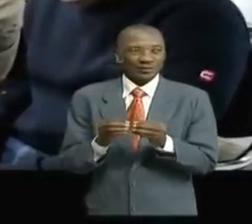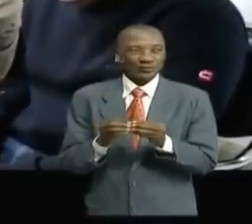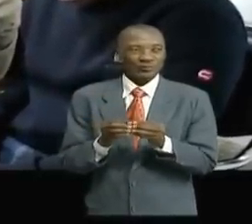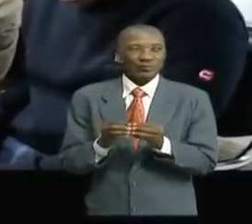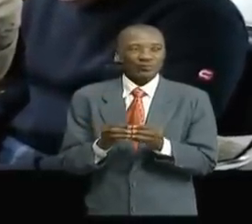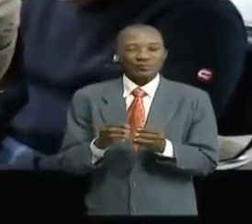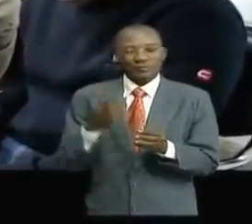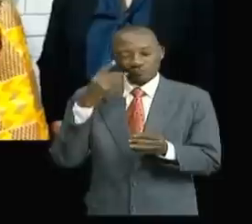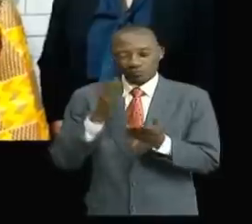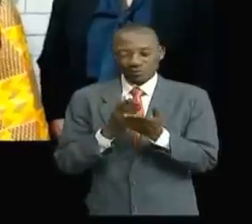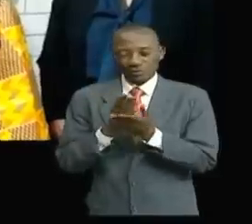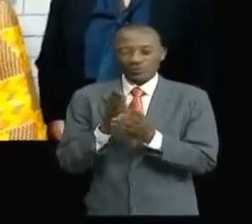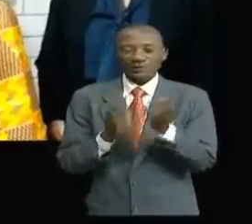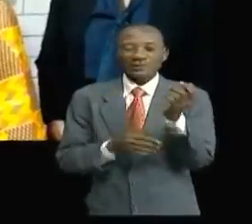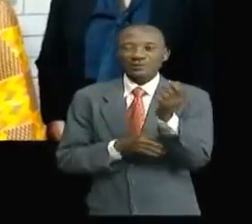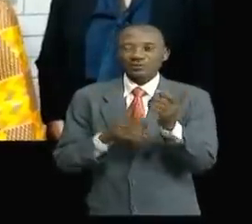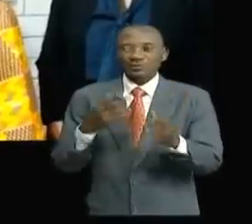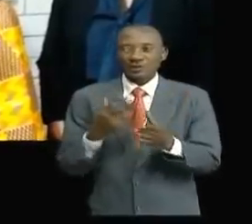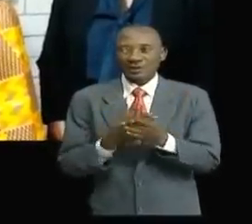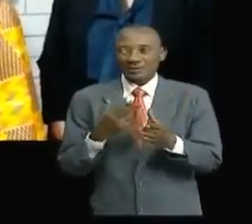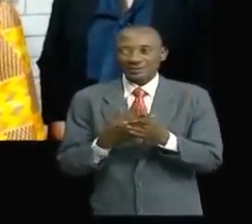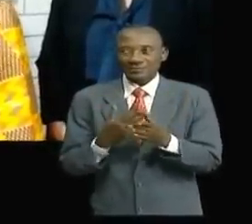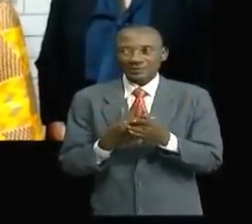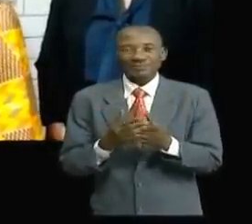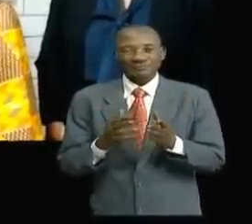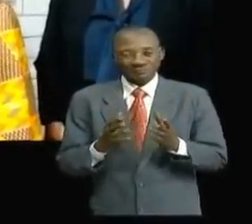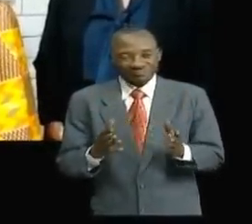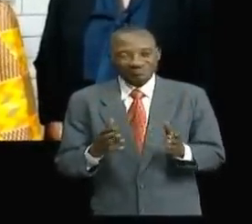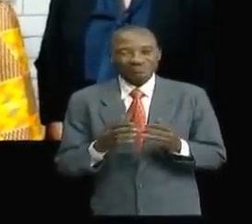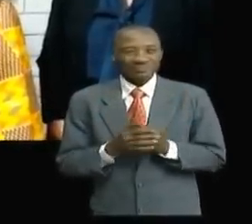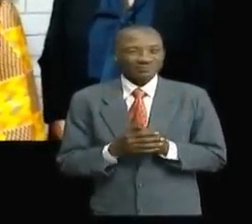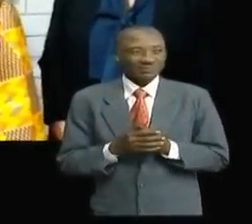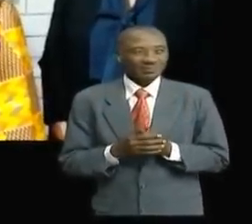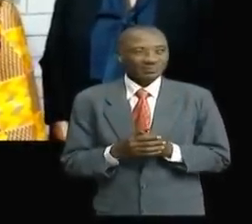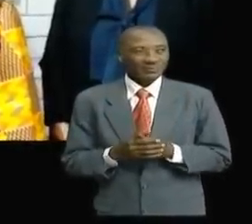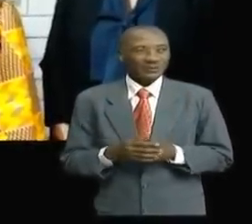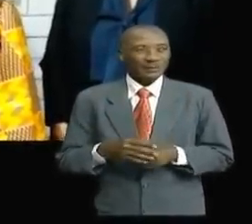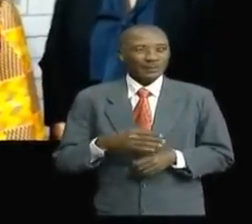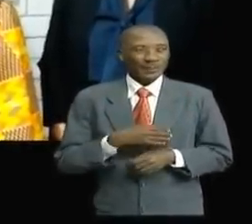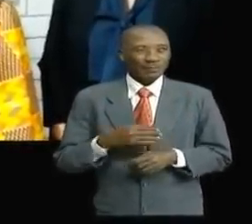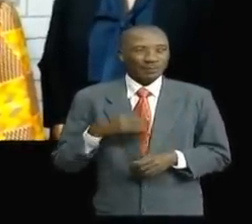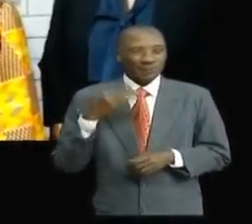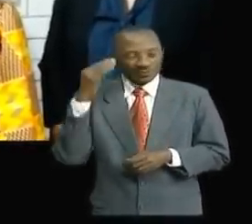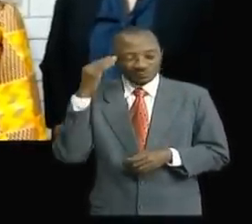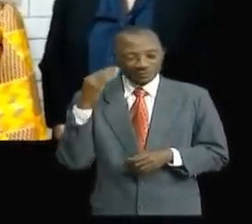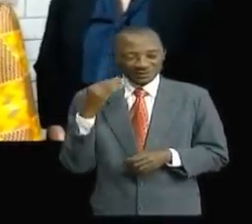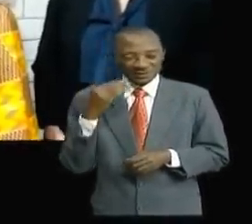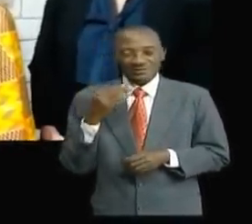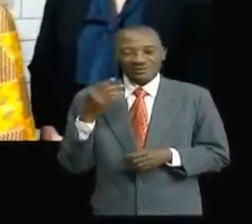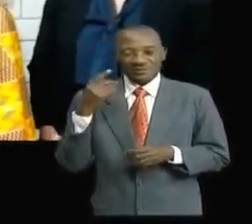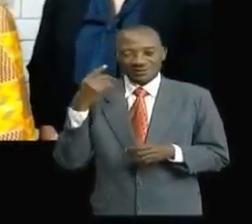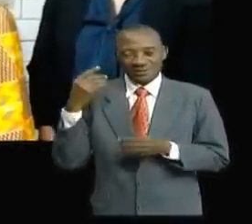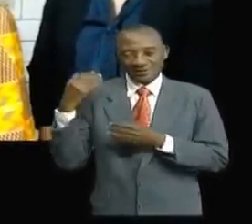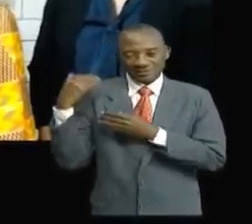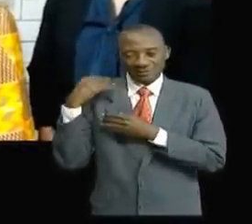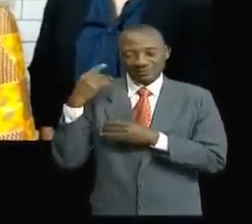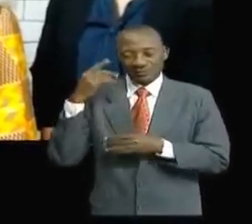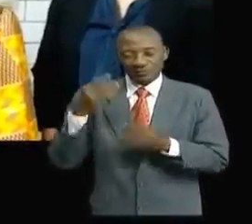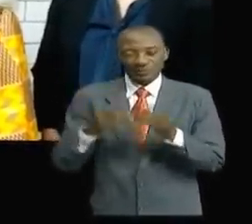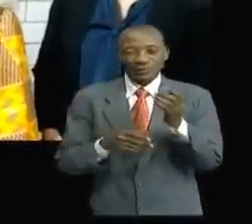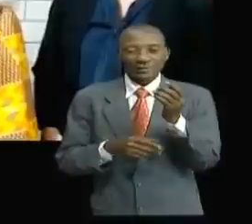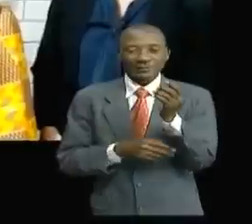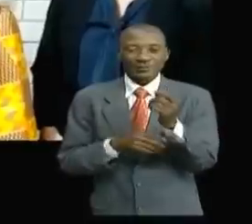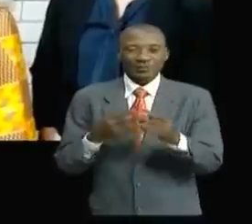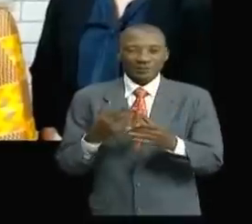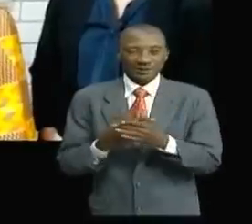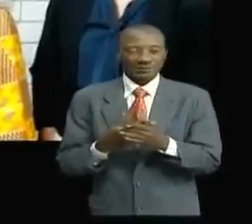personnes handicapées. Nous avons discuté aujourd'hui avec Madame la ministre sur la stratégie, sur comment nous on va l'accompagner comme ambassade